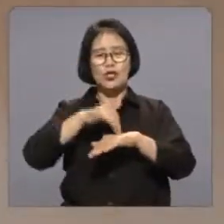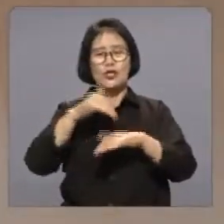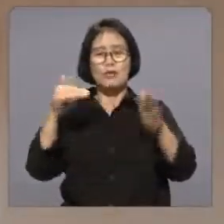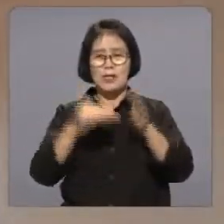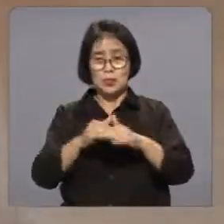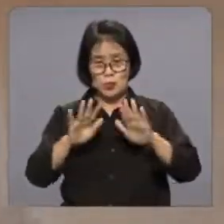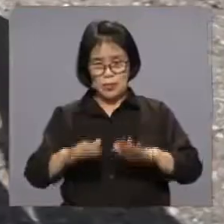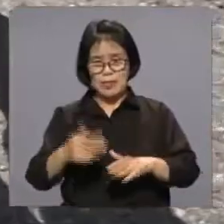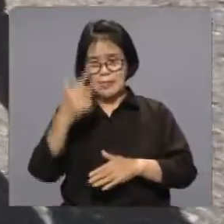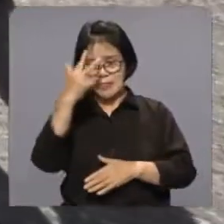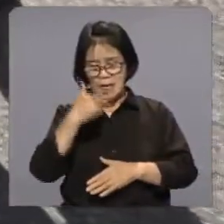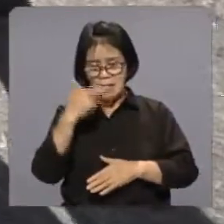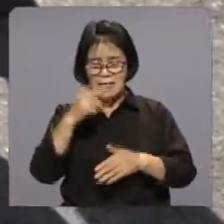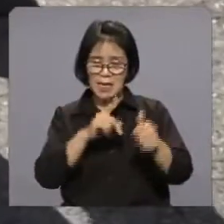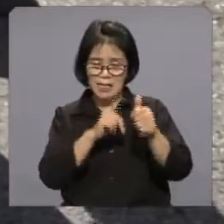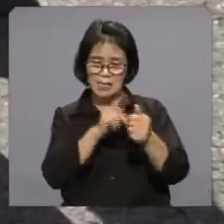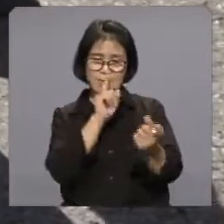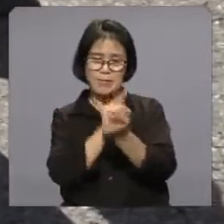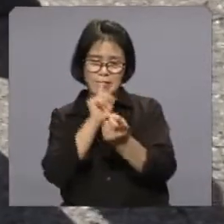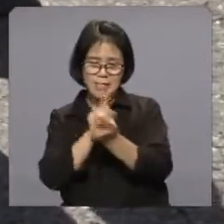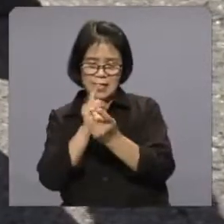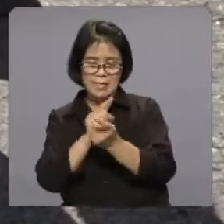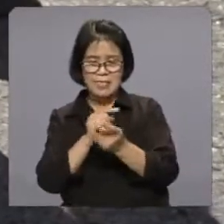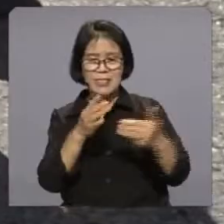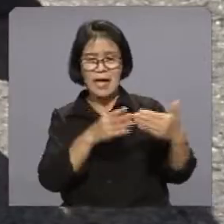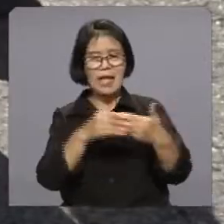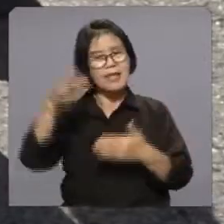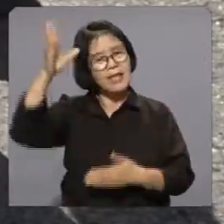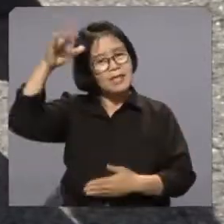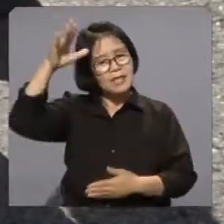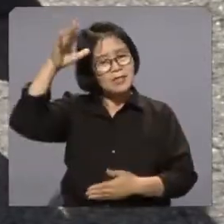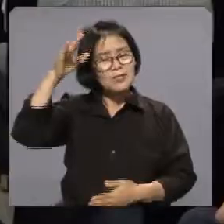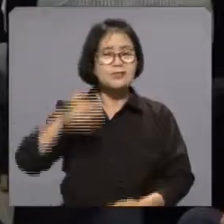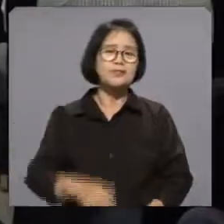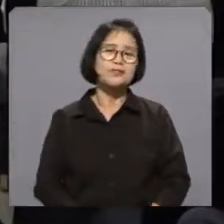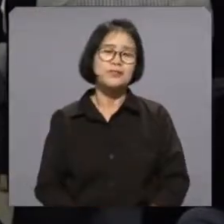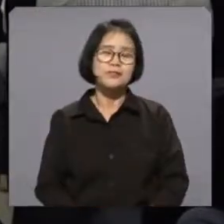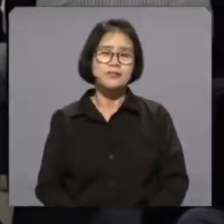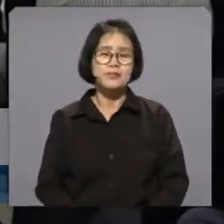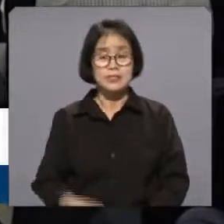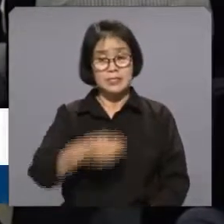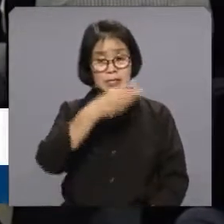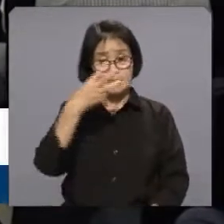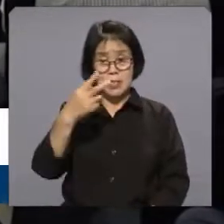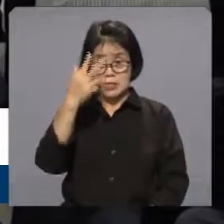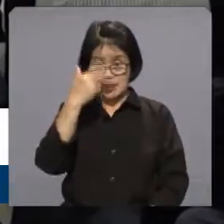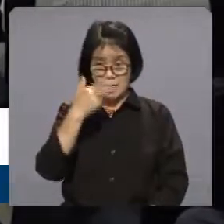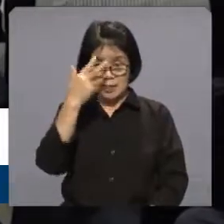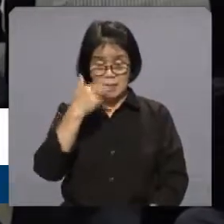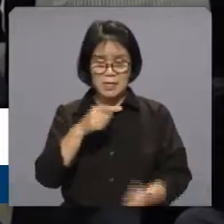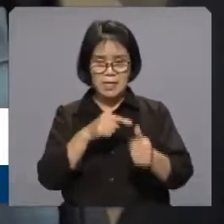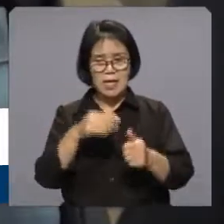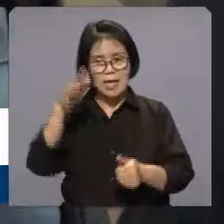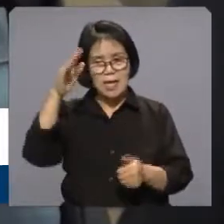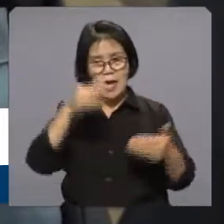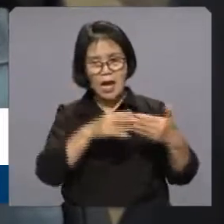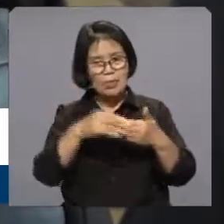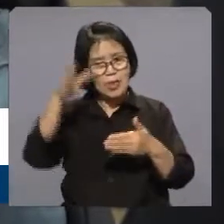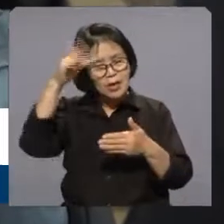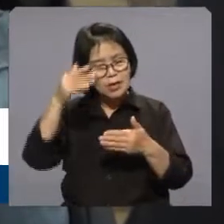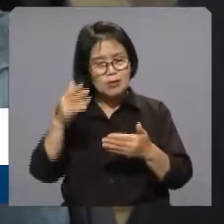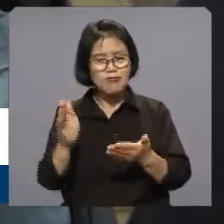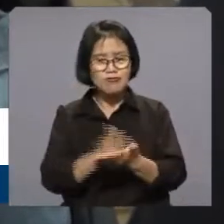오늘 시각장애인 파트너들과 만난 안내견들의 모습입니다. 삼성이 시각장애인들에게 안내견을